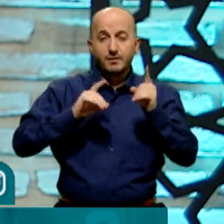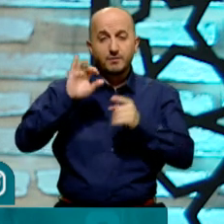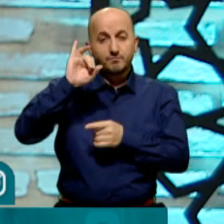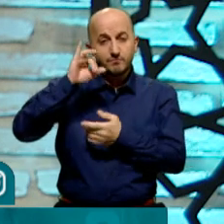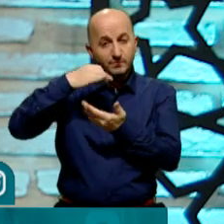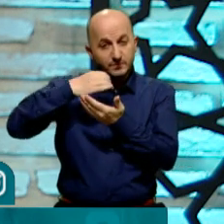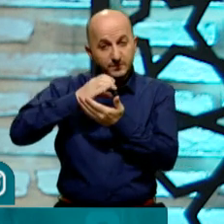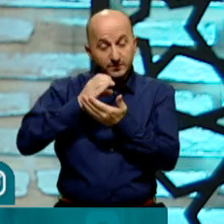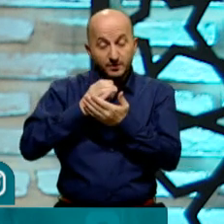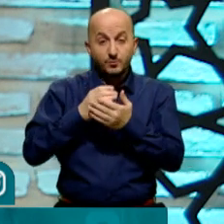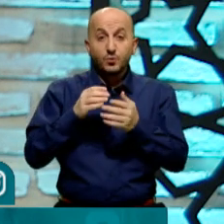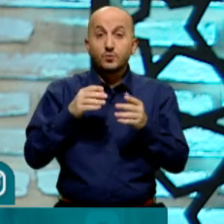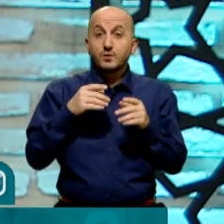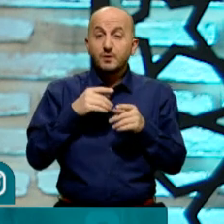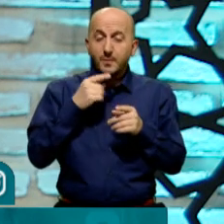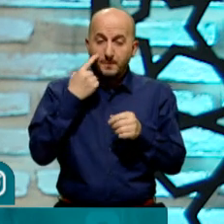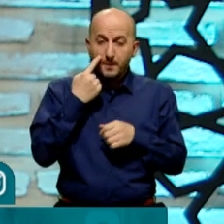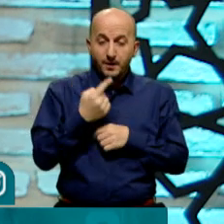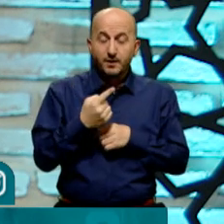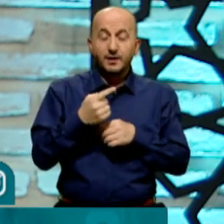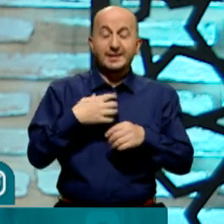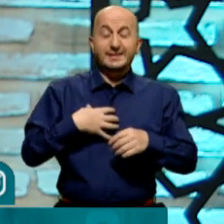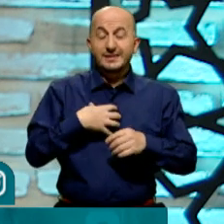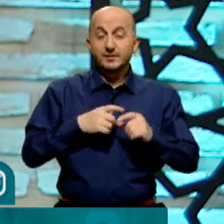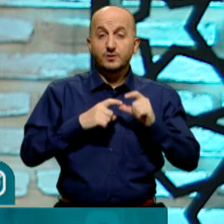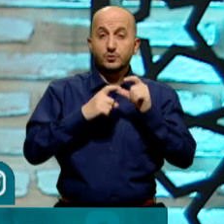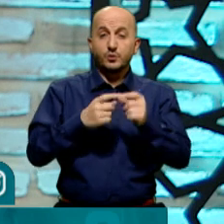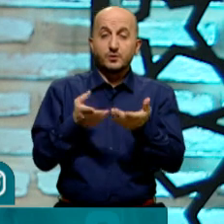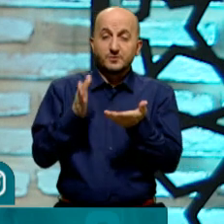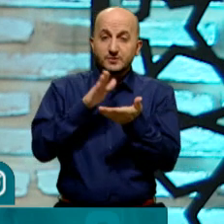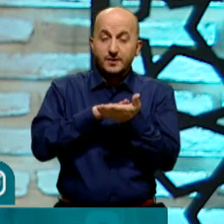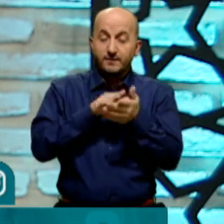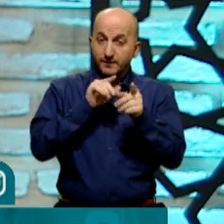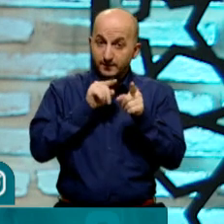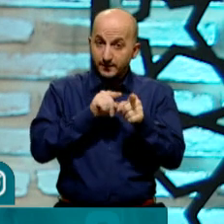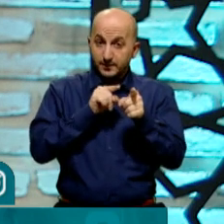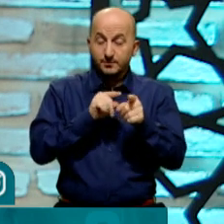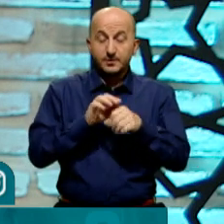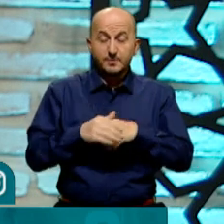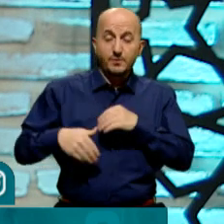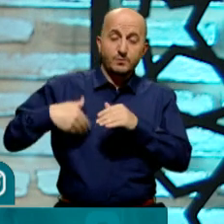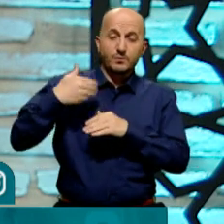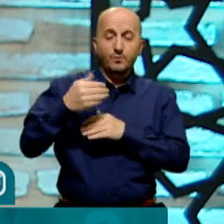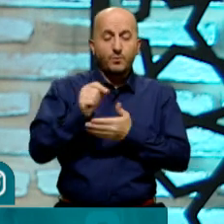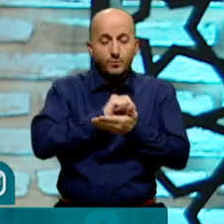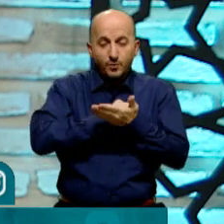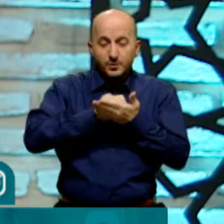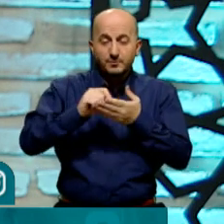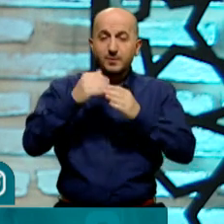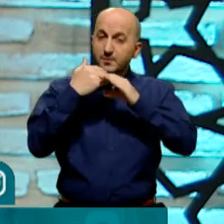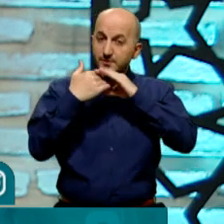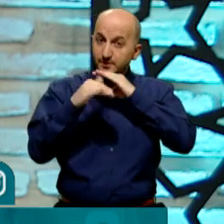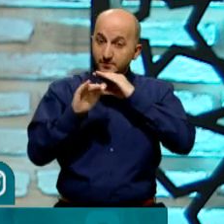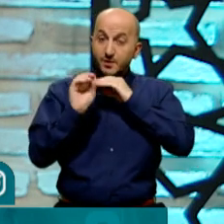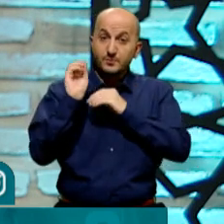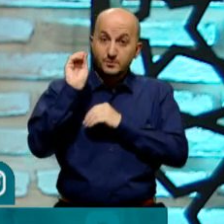Instagram uygulamalarını kullanarak Diyanete Soralım sayfalarını takip edebilirsiniz. Daha sonra yine yorum yazmak ve mesaj atmak